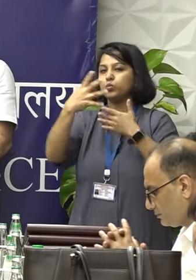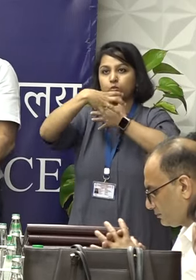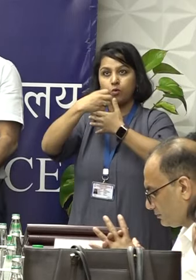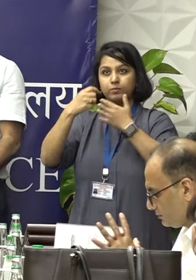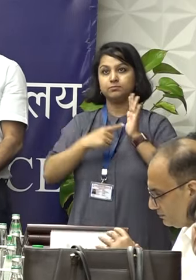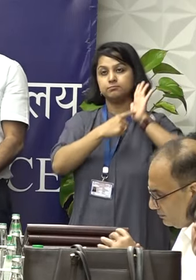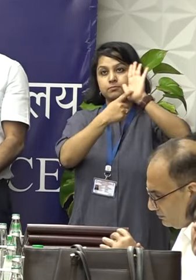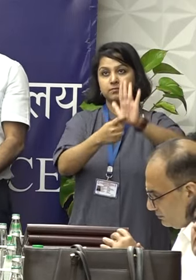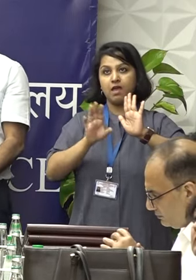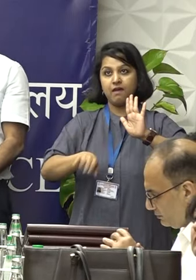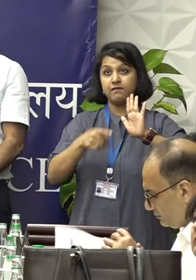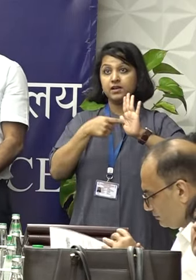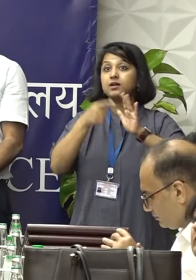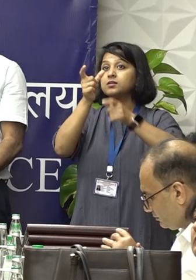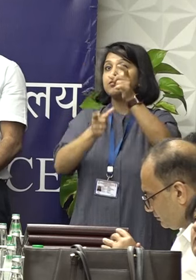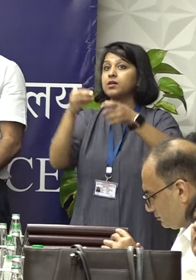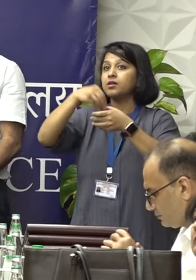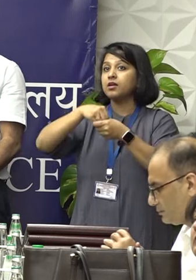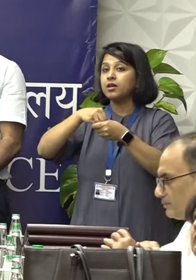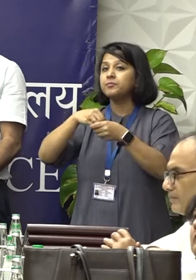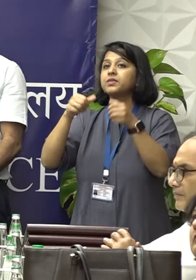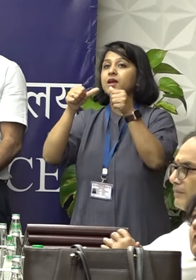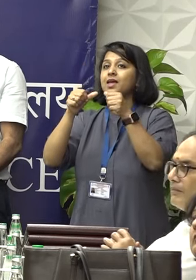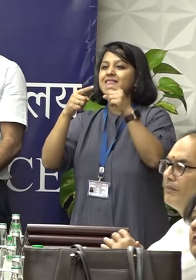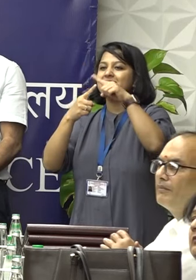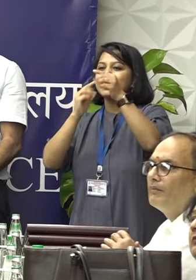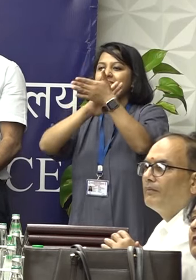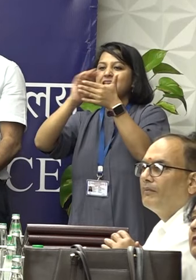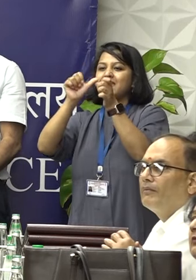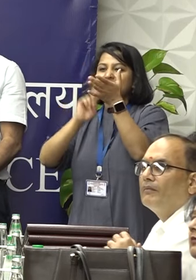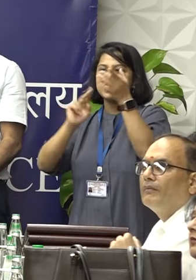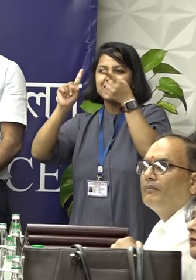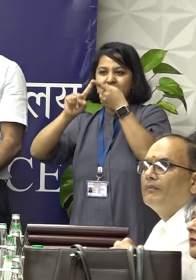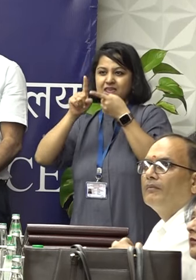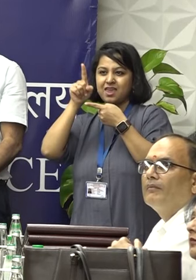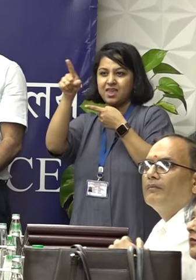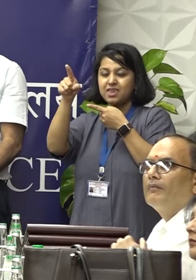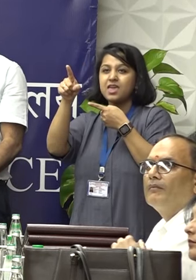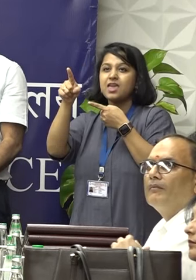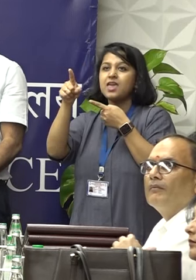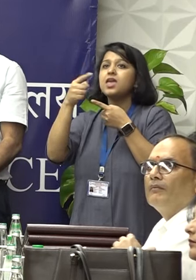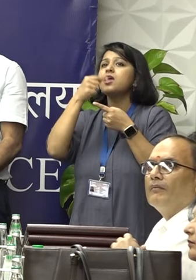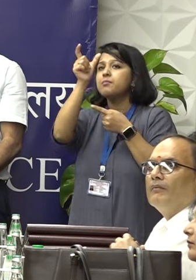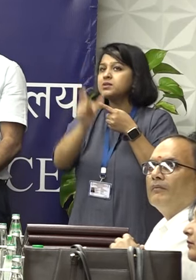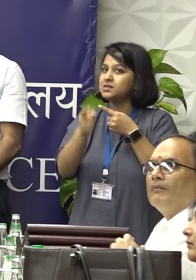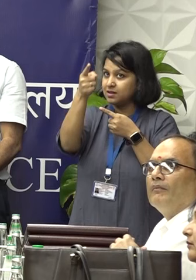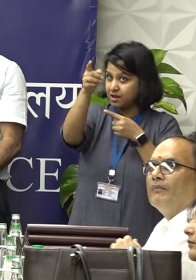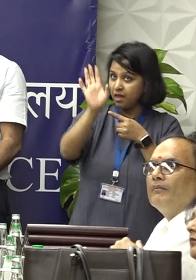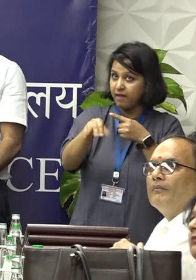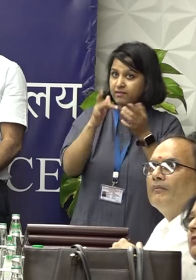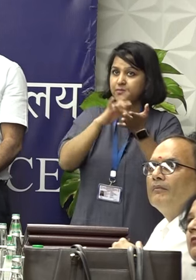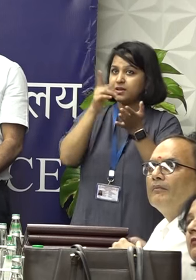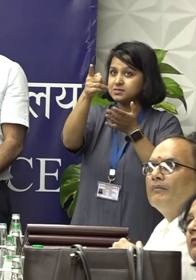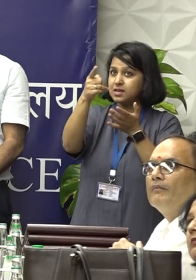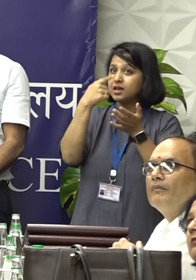हैं। साथ ही उपस्थित हैं आत्मन अकादमी ठाणे के प्रतिनिधित्व कर रहे व्यक्ति वहाँ, जो समावेशी शिक्षा